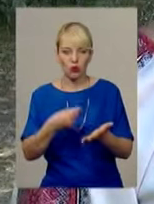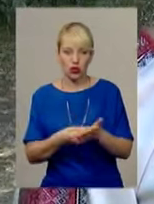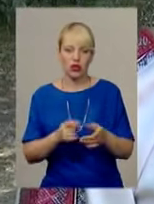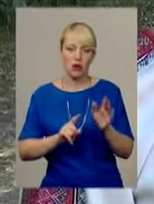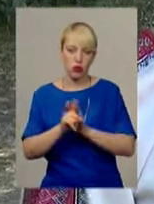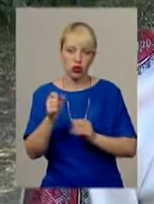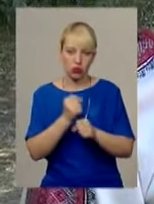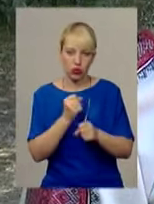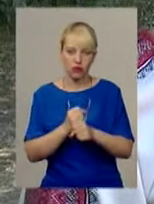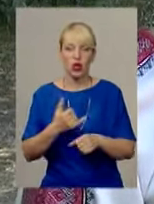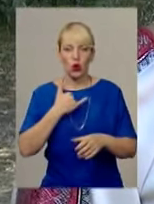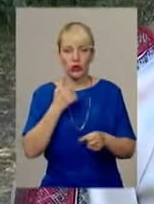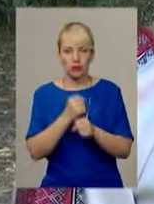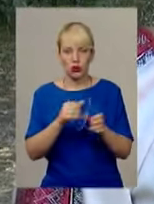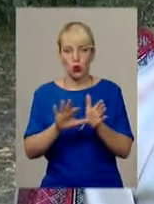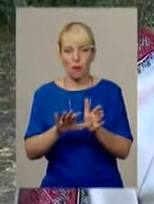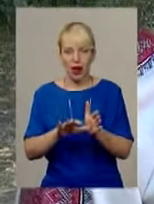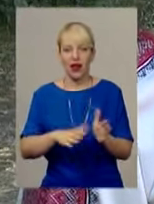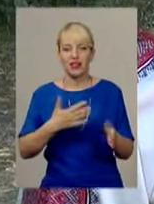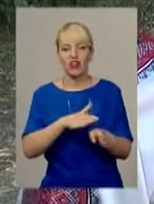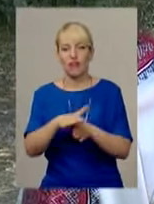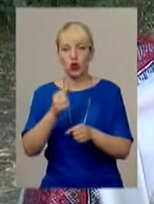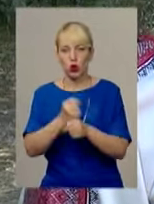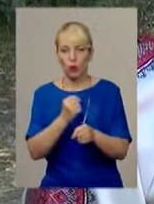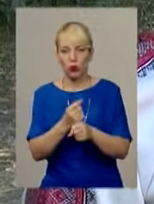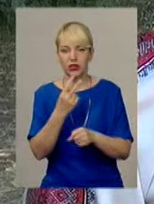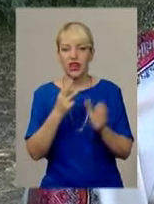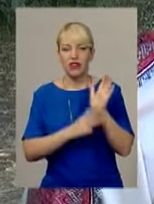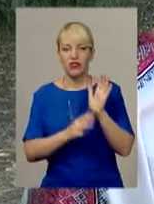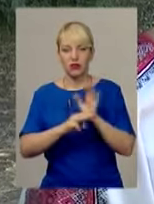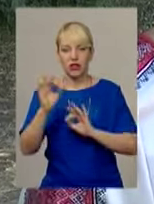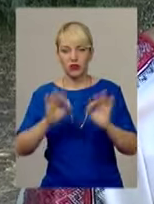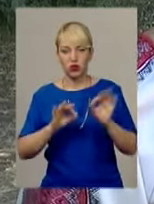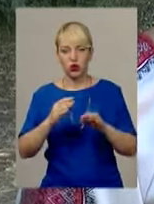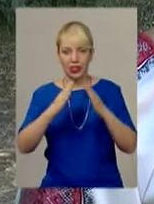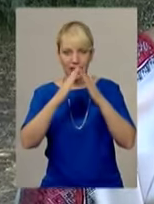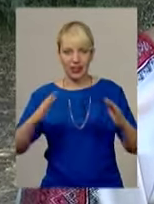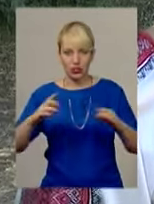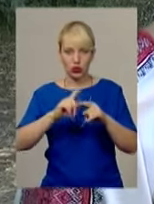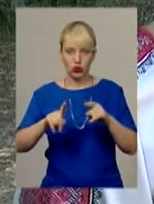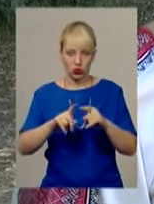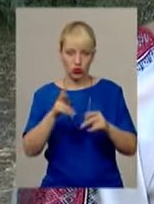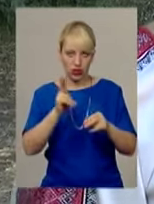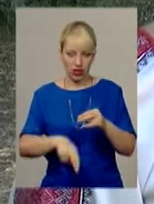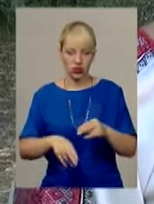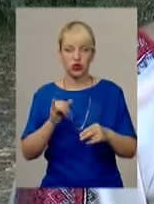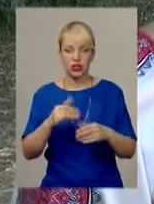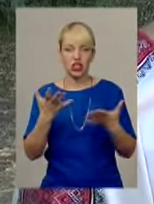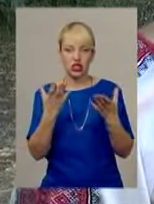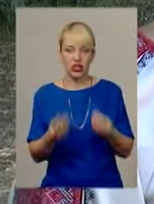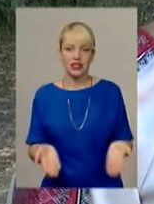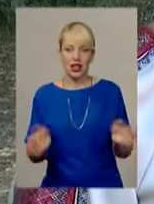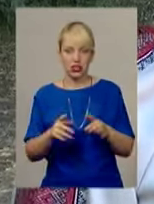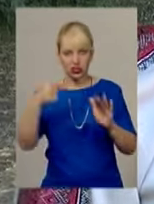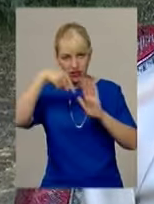самі працювати, у нас працює бригада, вже виконано роботу понад 80%, кришу закінчують крити. І ще залишилося